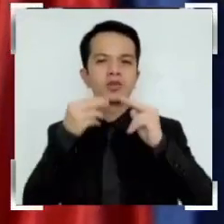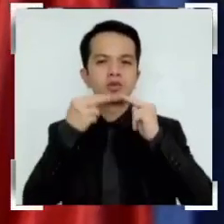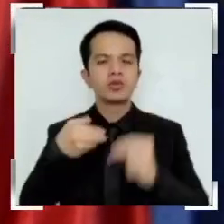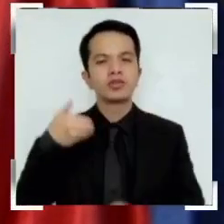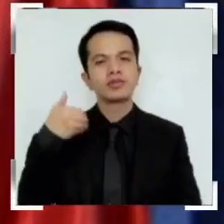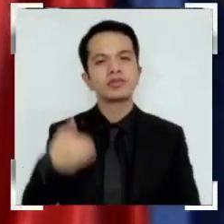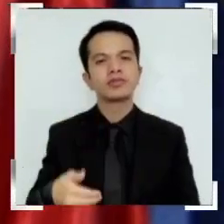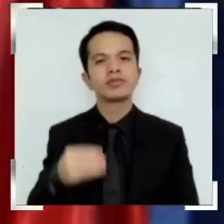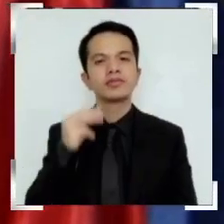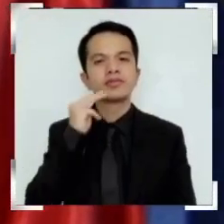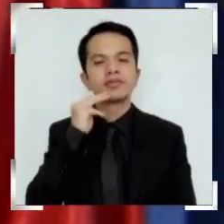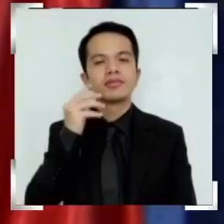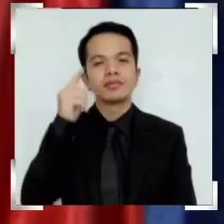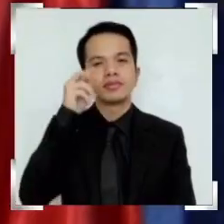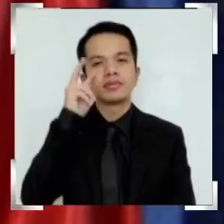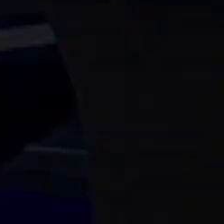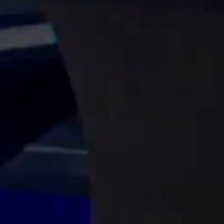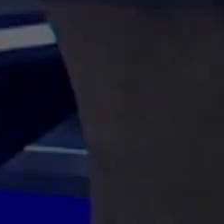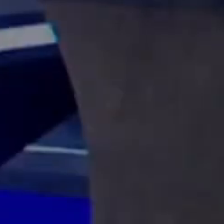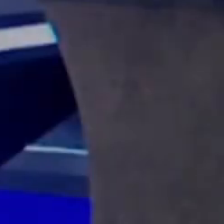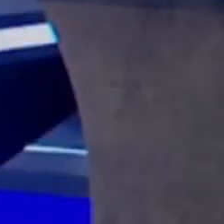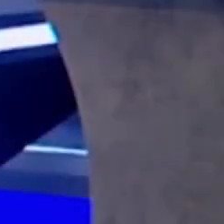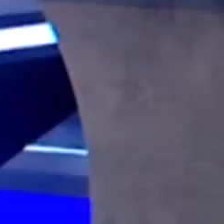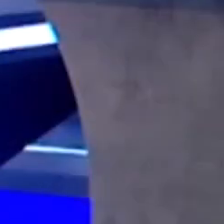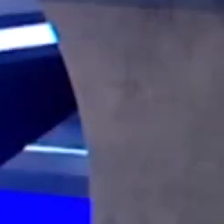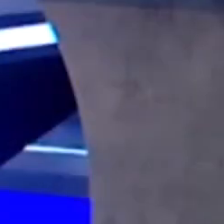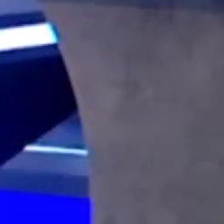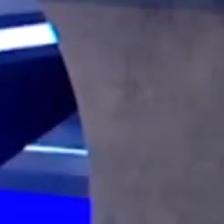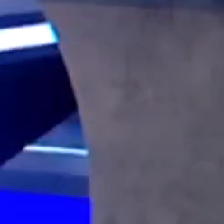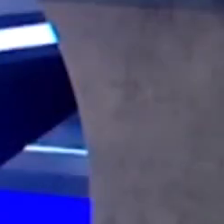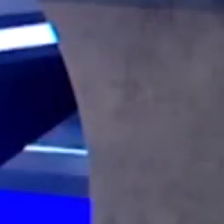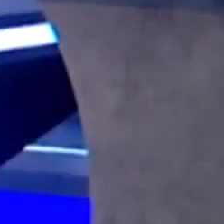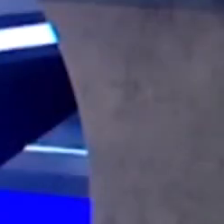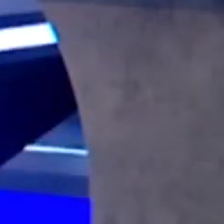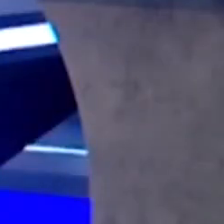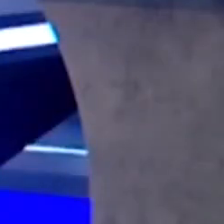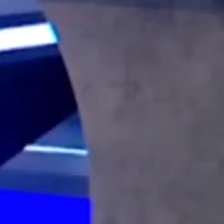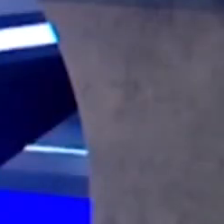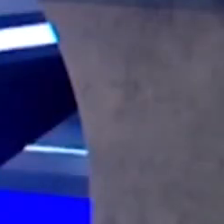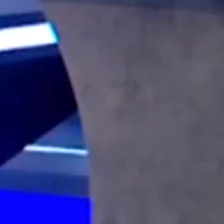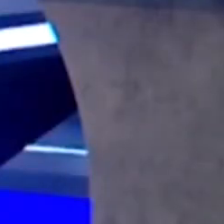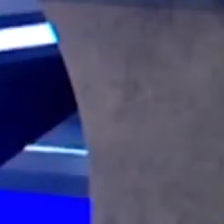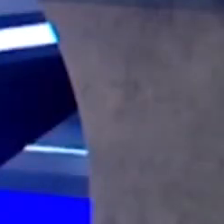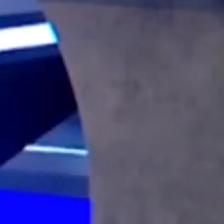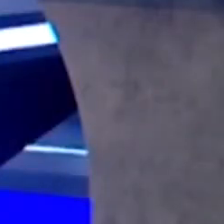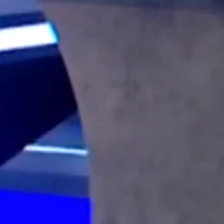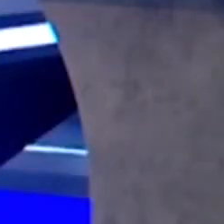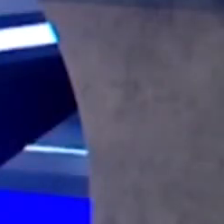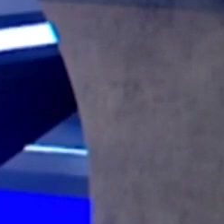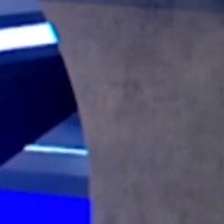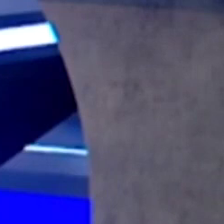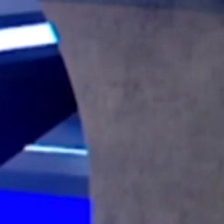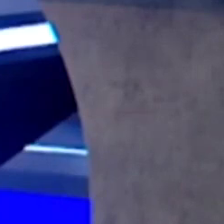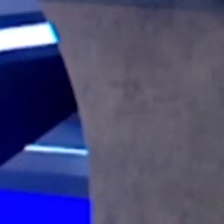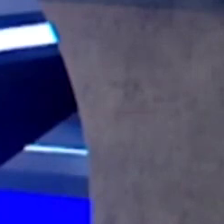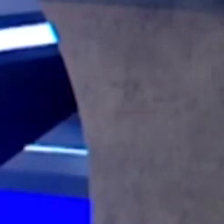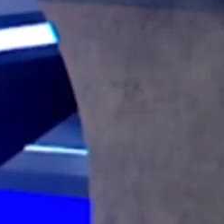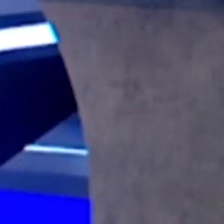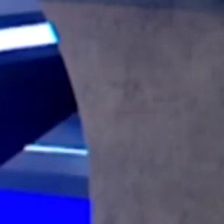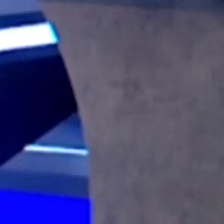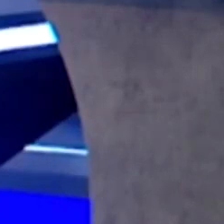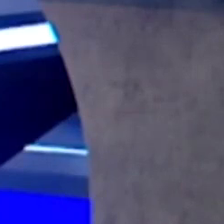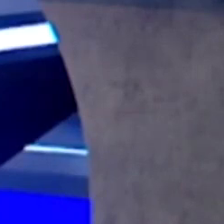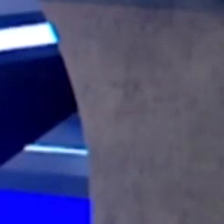Mariz Umali, ang inyong saksi. Mga kapuso, saksihan ang unang pasok ng mga balita. Maaaring mapanood